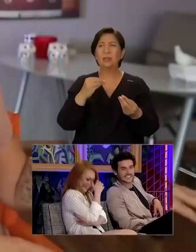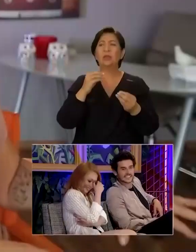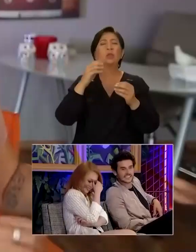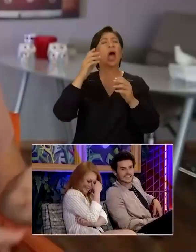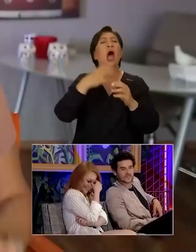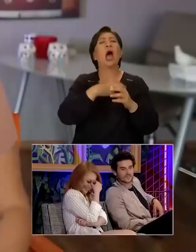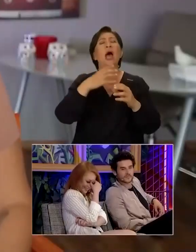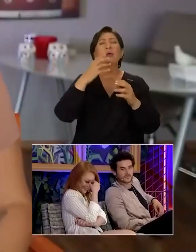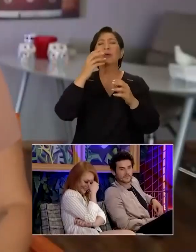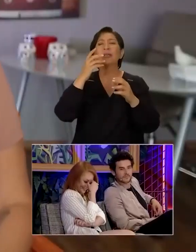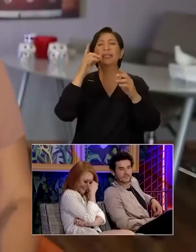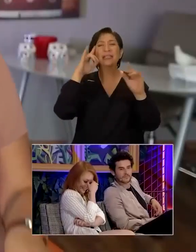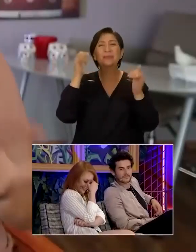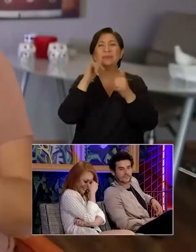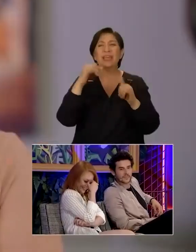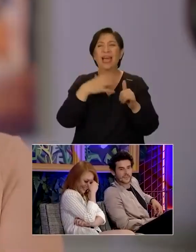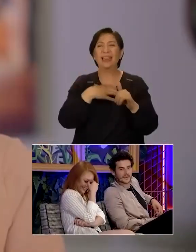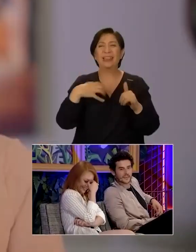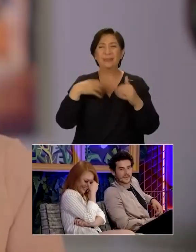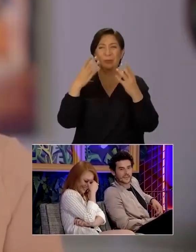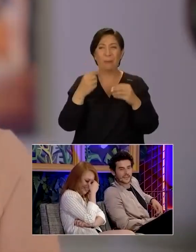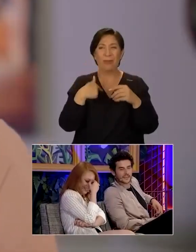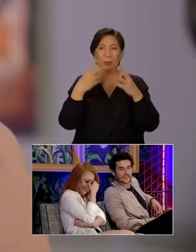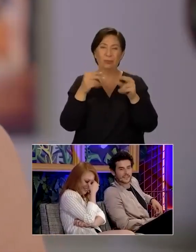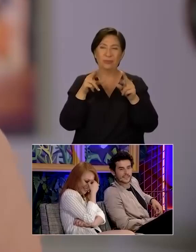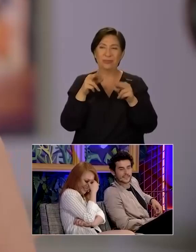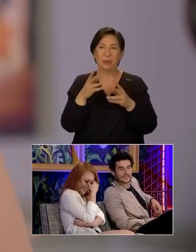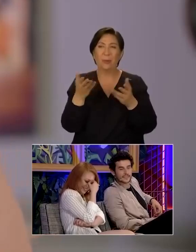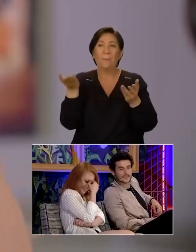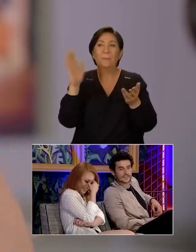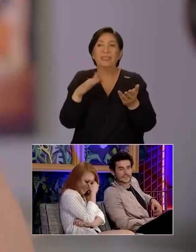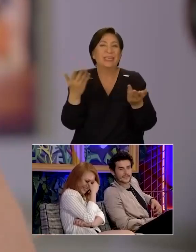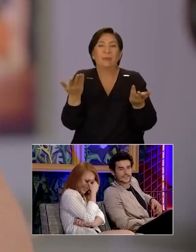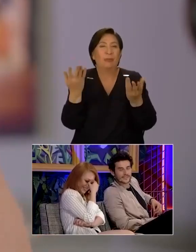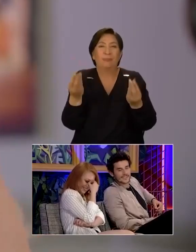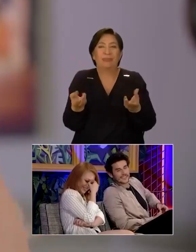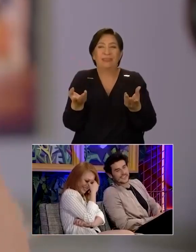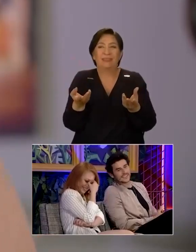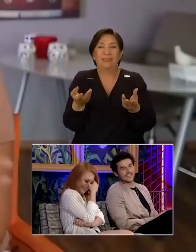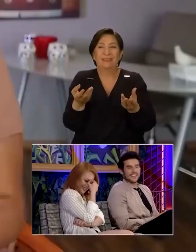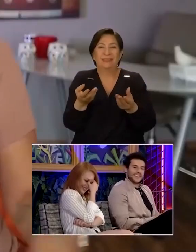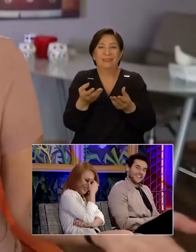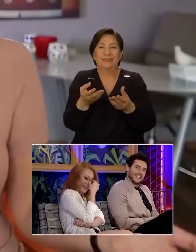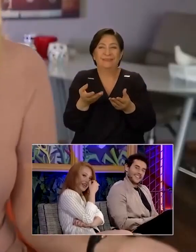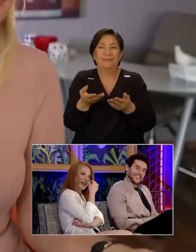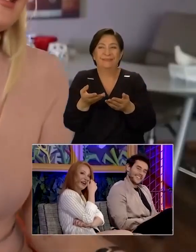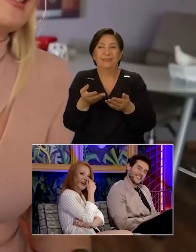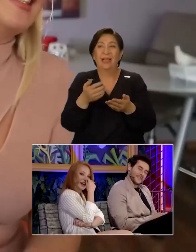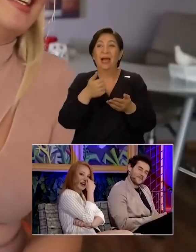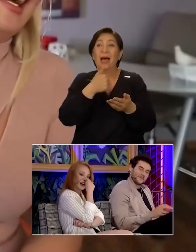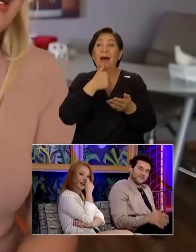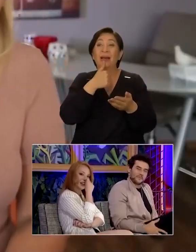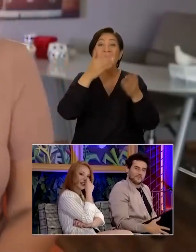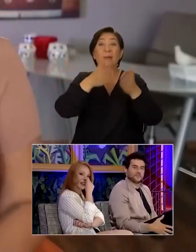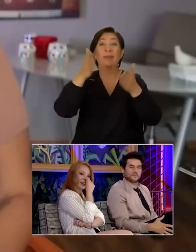Oynat. Tavşan kız kılığına da girsen. Noel anne de olsa. Sanki ben Noel anne oluyormuşum. Hani başka ne var